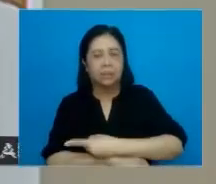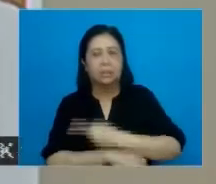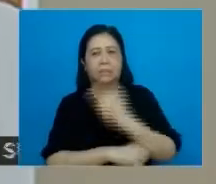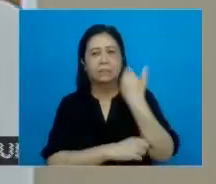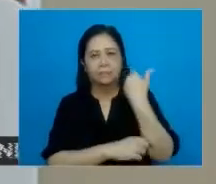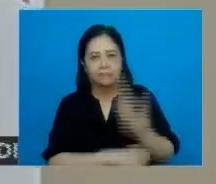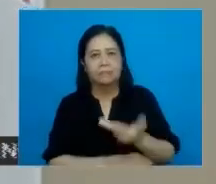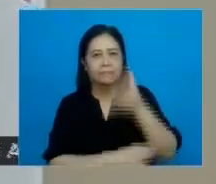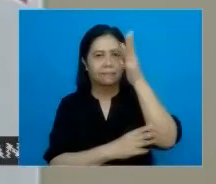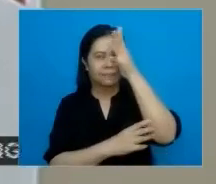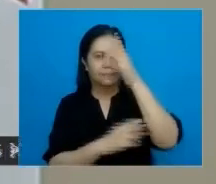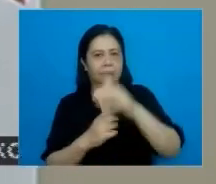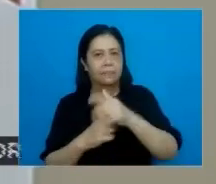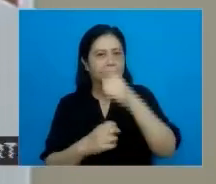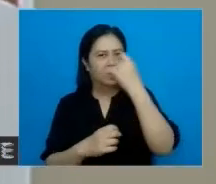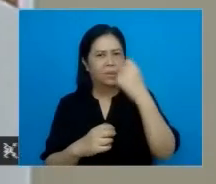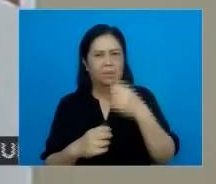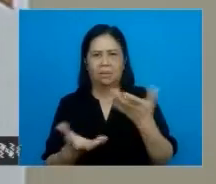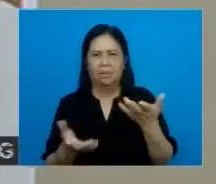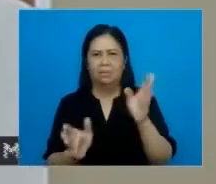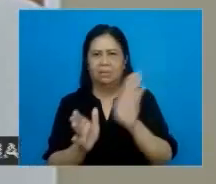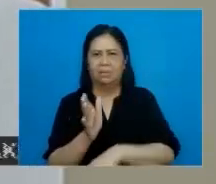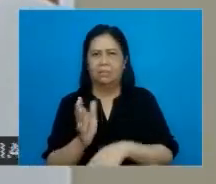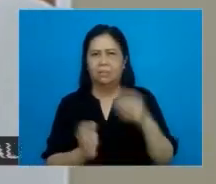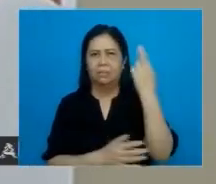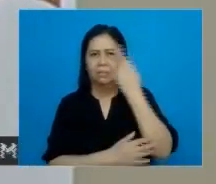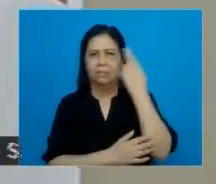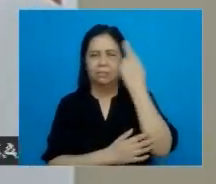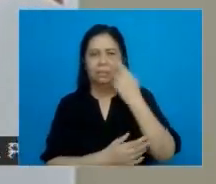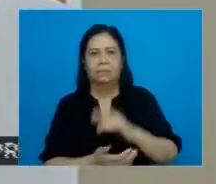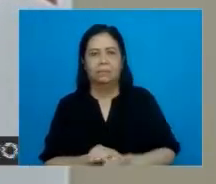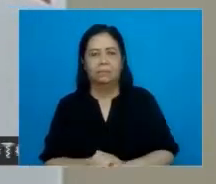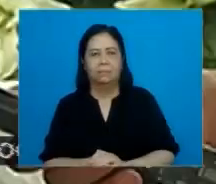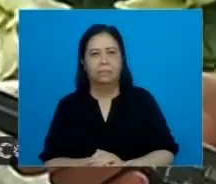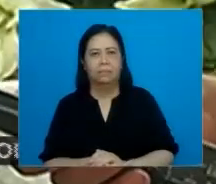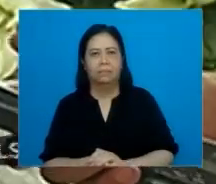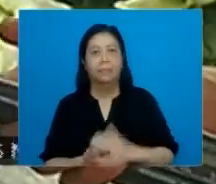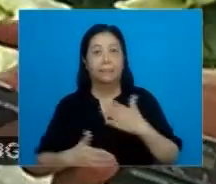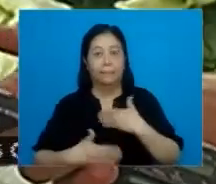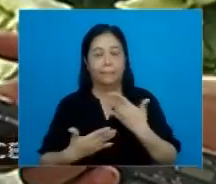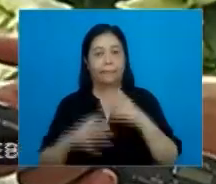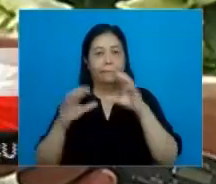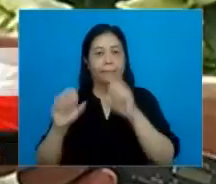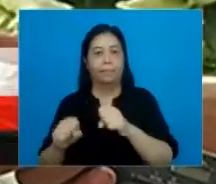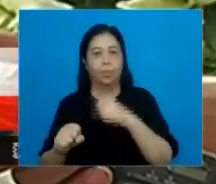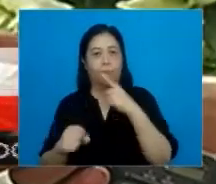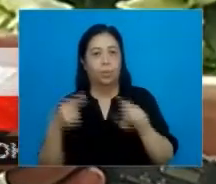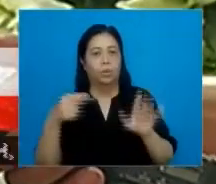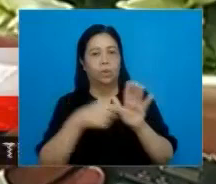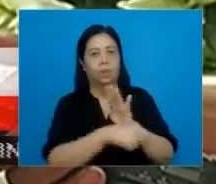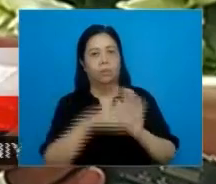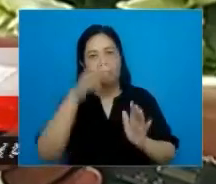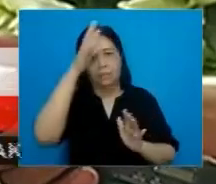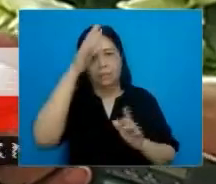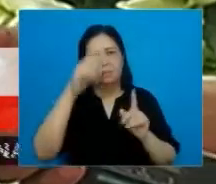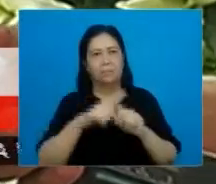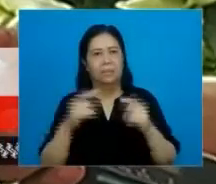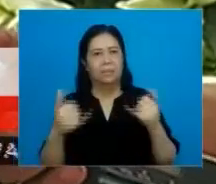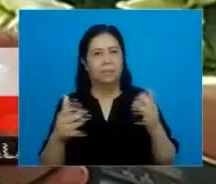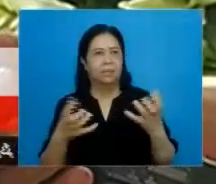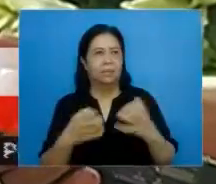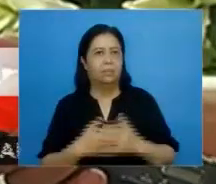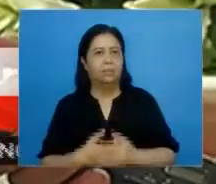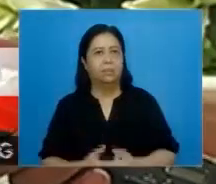pamilya dahil sa walang kwentang dahilan. Masaya kasi nahuli na yung pumatay sa father ko, pero syempre gusto ko pa rin